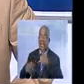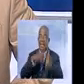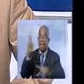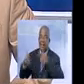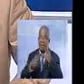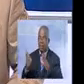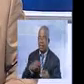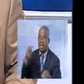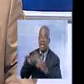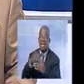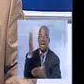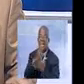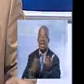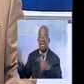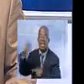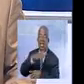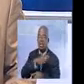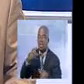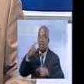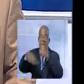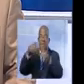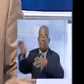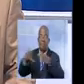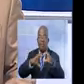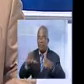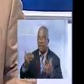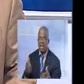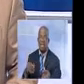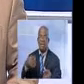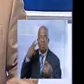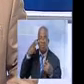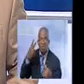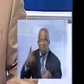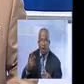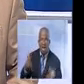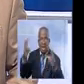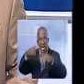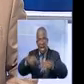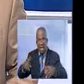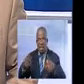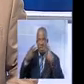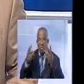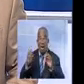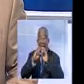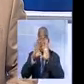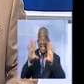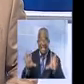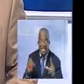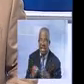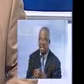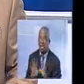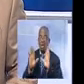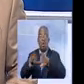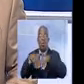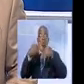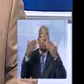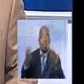dans quelques jours une mission d'audit à travers le pays sur toute l'étendue du territoire ivoirien. Elle concerne le stock des